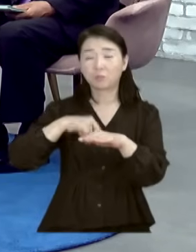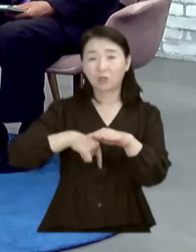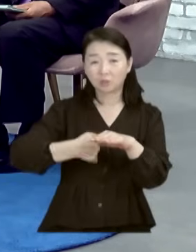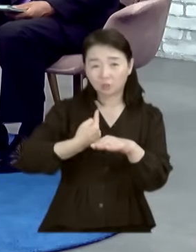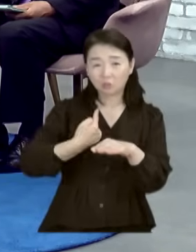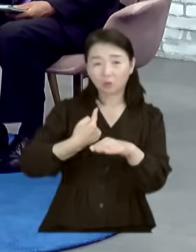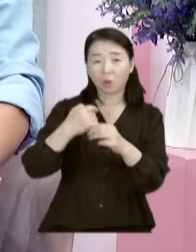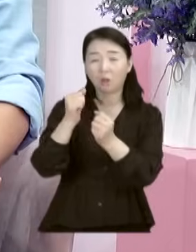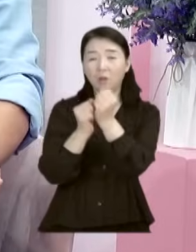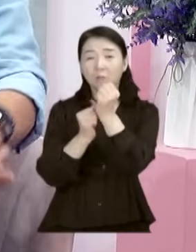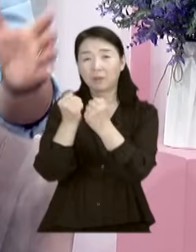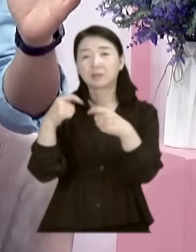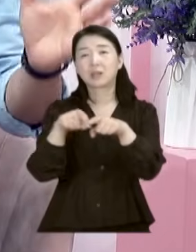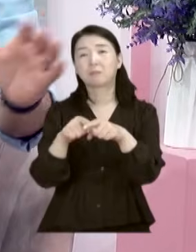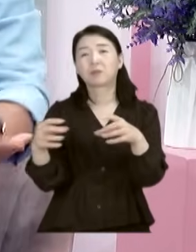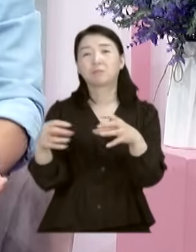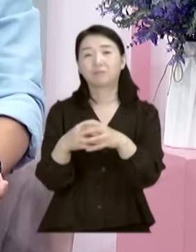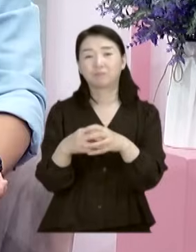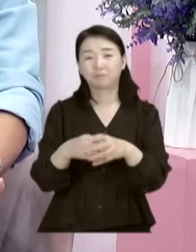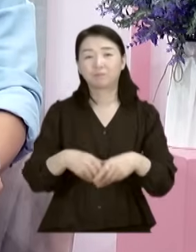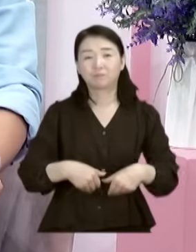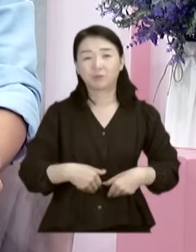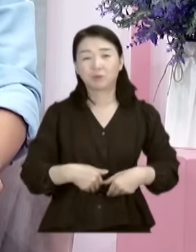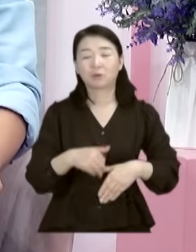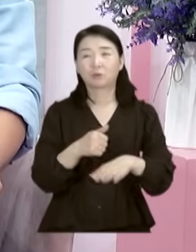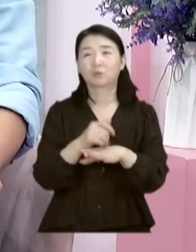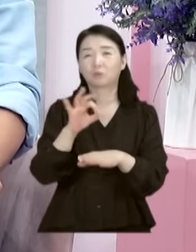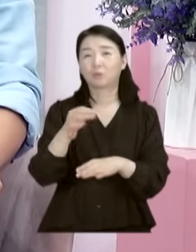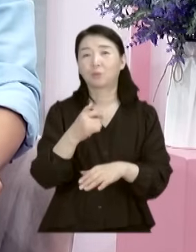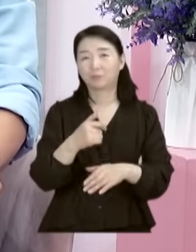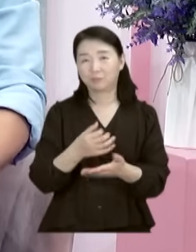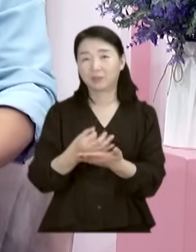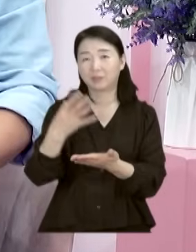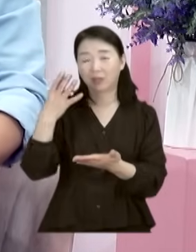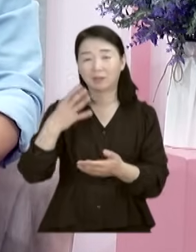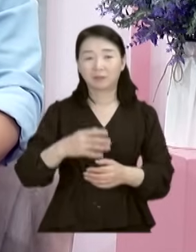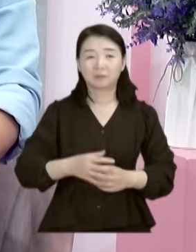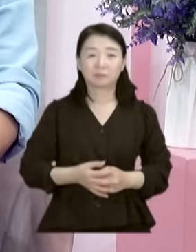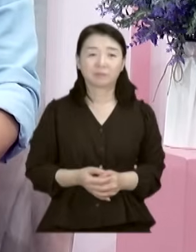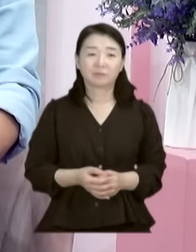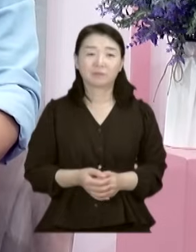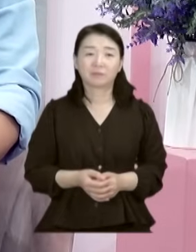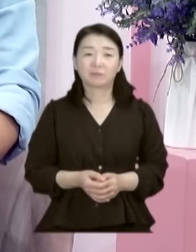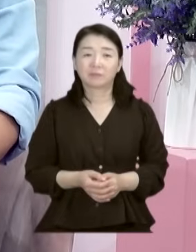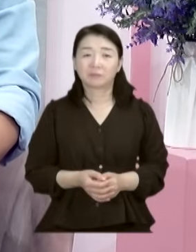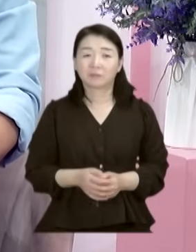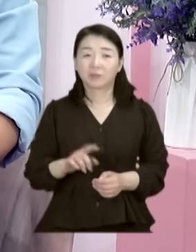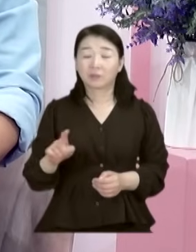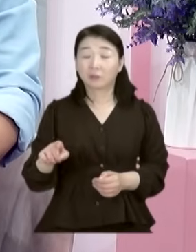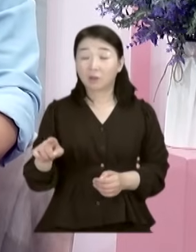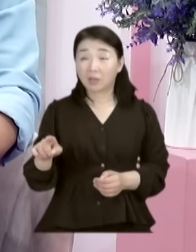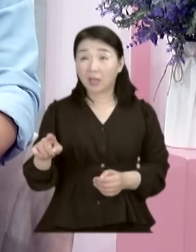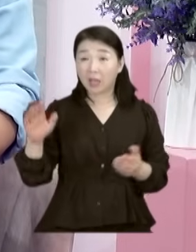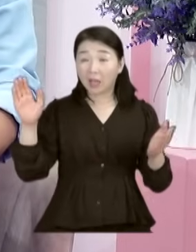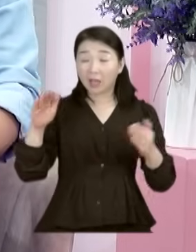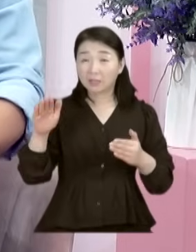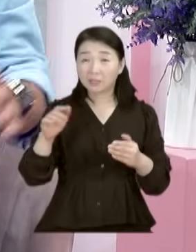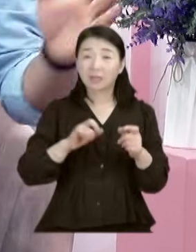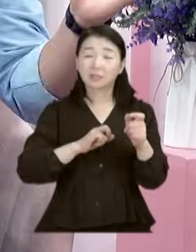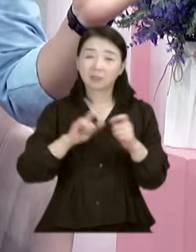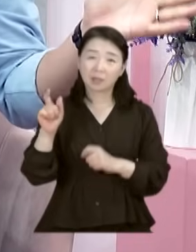자가 발전기를 붙여서 보내야 되는 비용이 더 많이 들죠 근데 지금까지 그렇게 많이 보내서 거기에 모든 아이들이